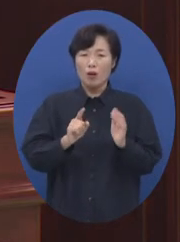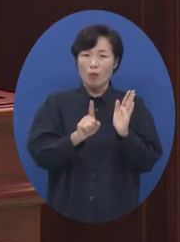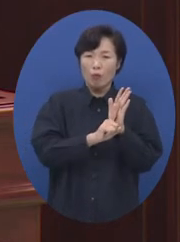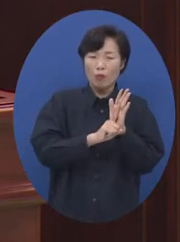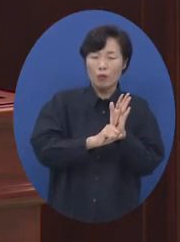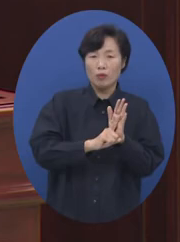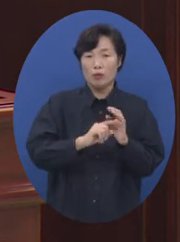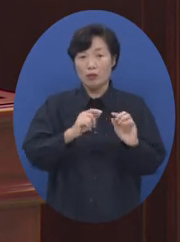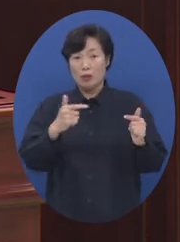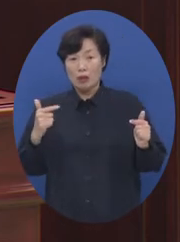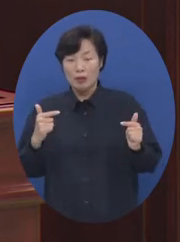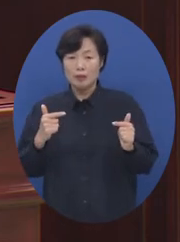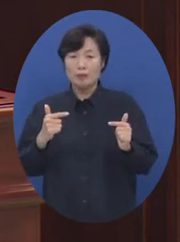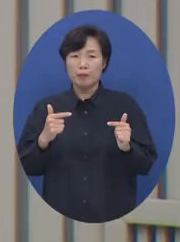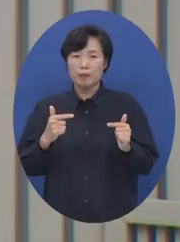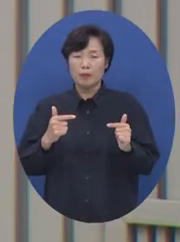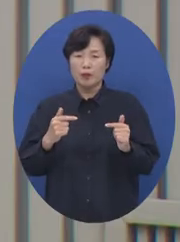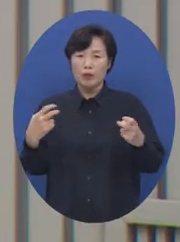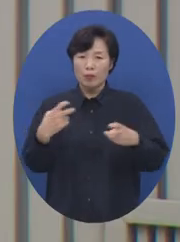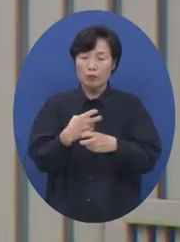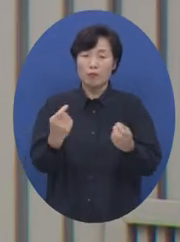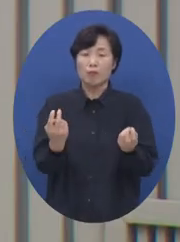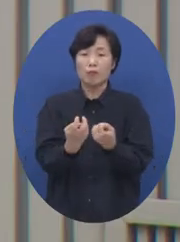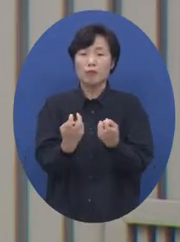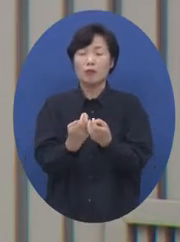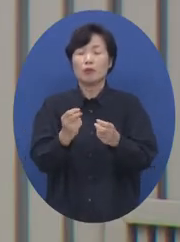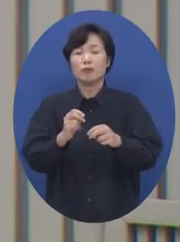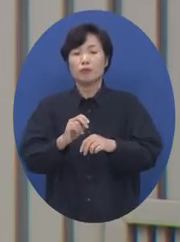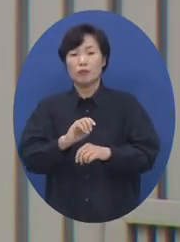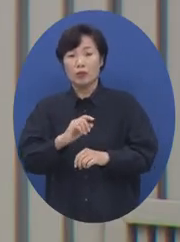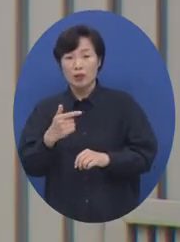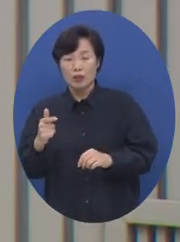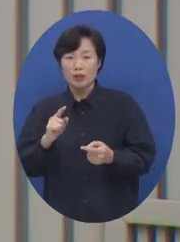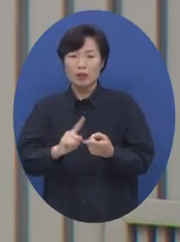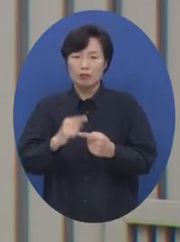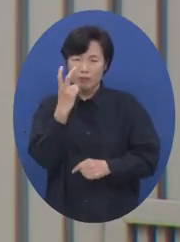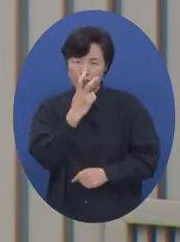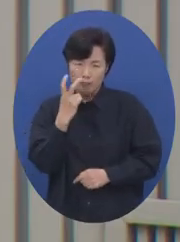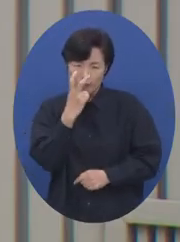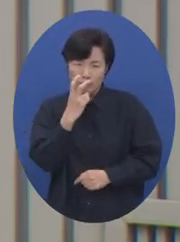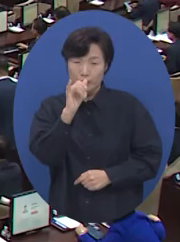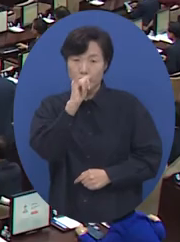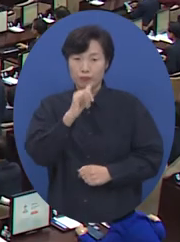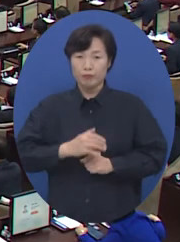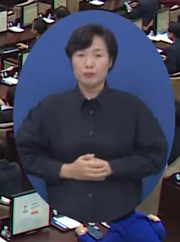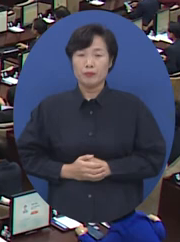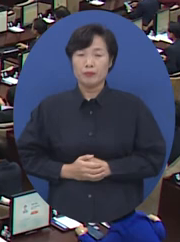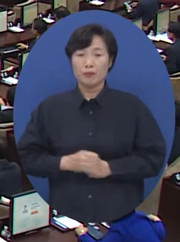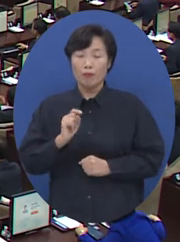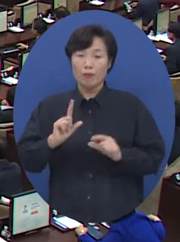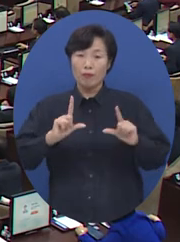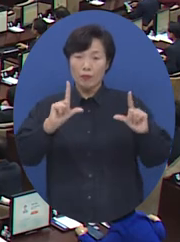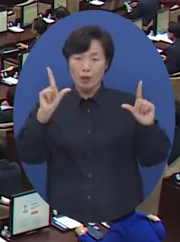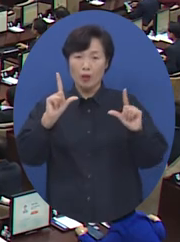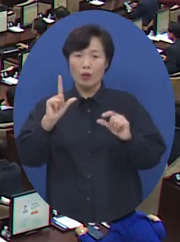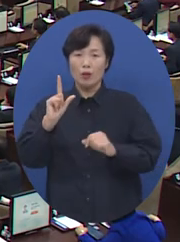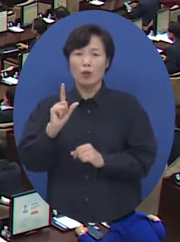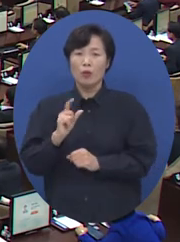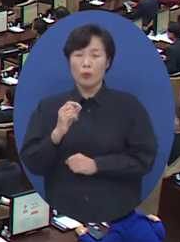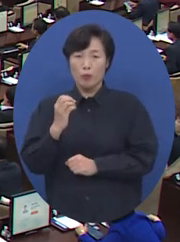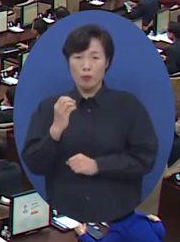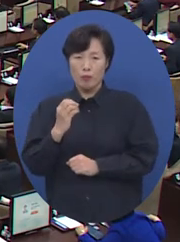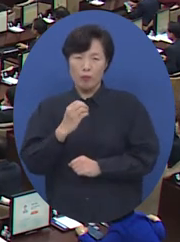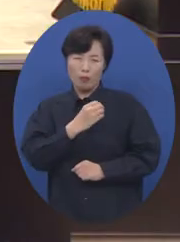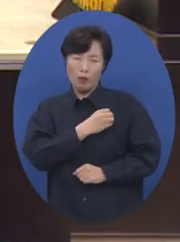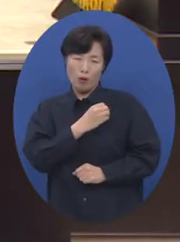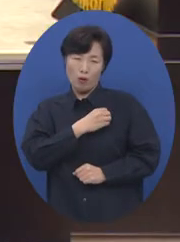방안과 에너지 전환 계획, 광역 교통 대책 등 도정 전반에 대한 점검이 이루어졌습니다. 이날 본회의에서는 5분 발언을